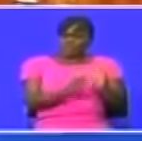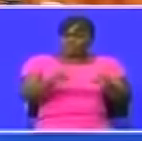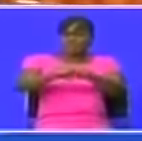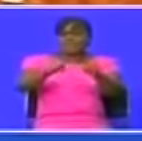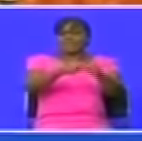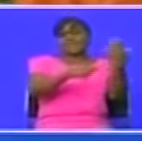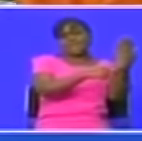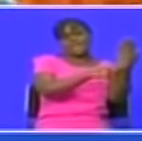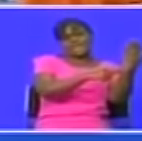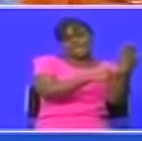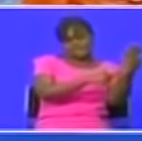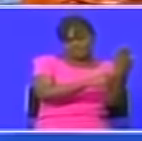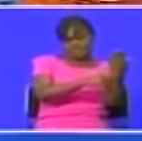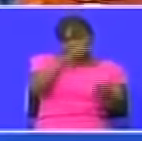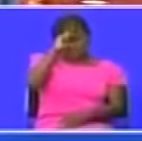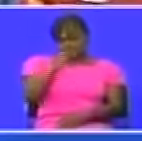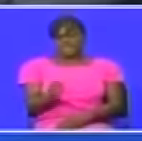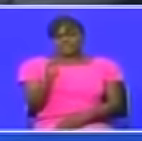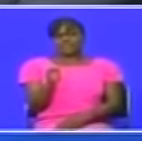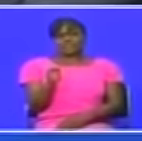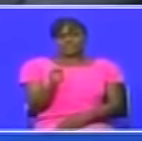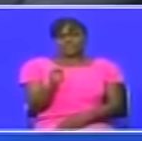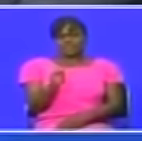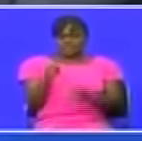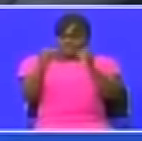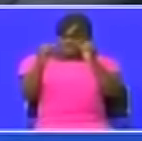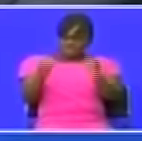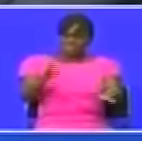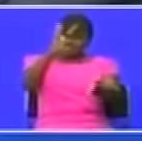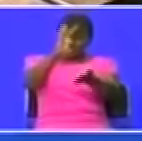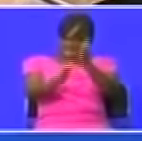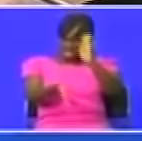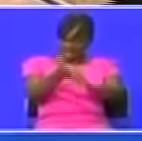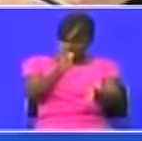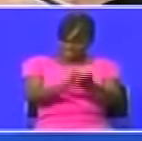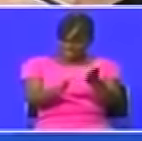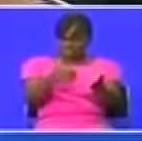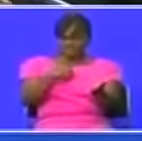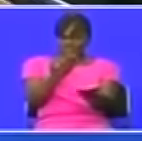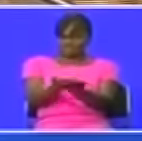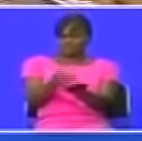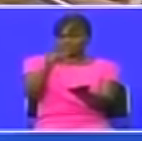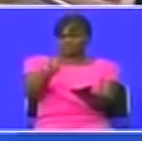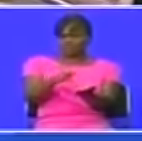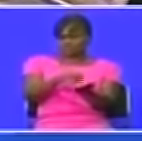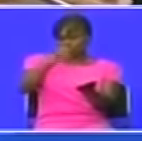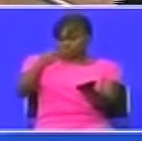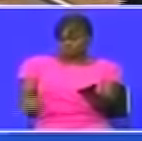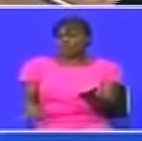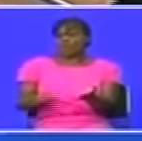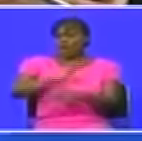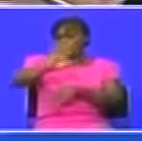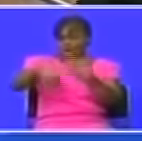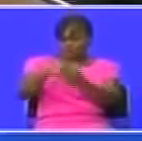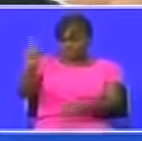kumharibia sifa ili angatuke kwenye idara ya mahakama. But if there is nothing that, so what I would suggest is that you don't close your cross examination.